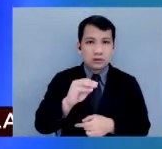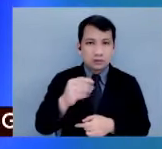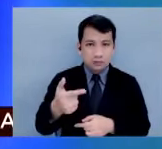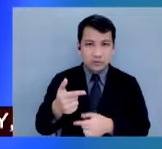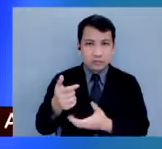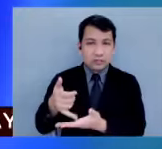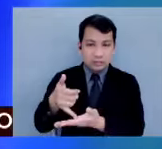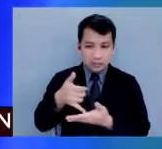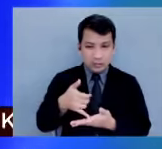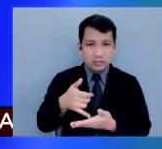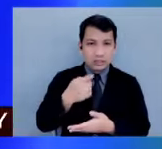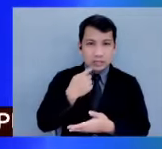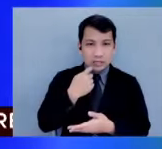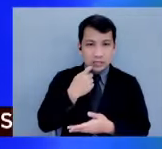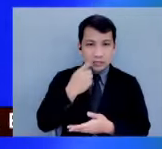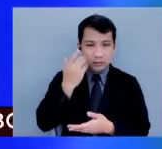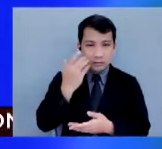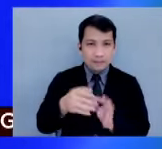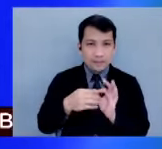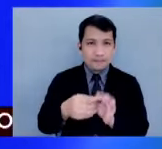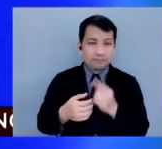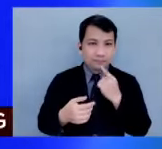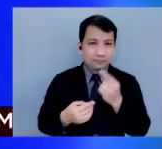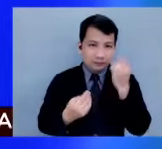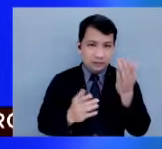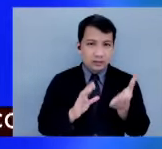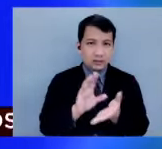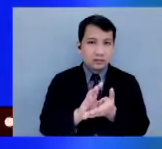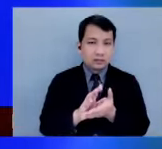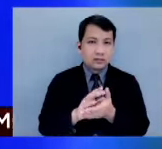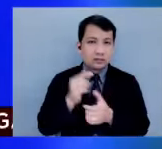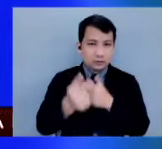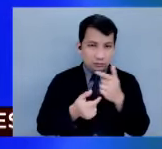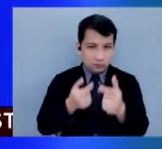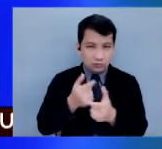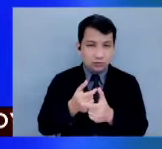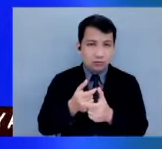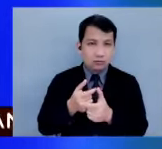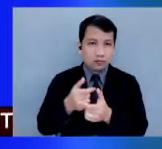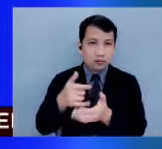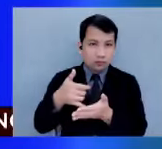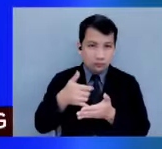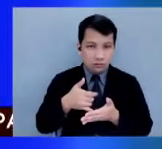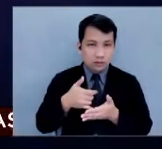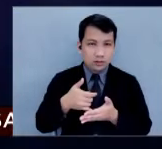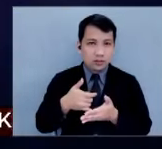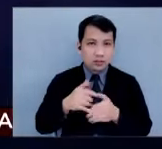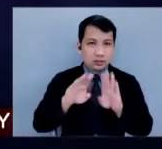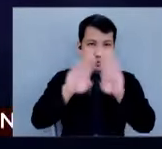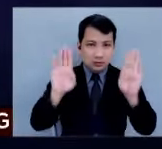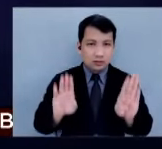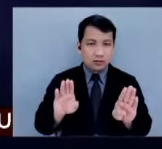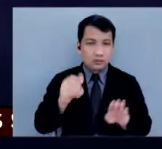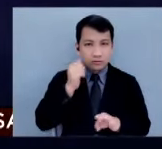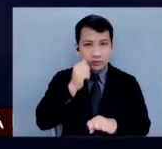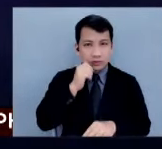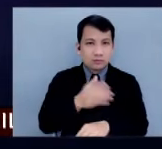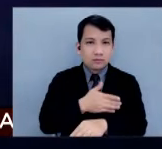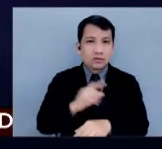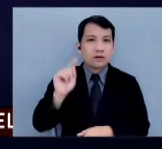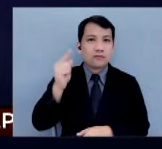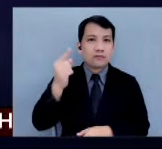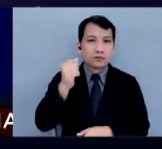ni popstar royalty Sara Geronimo ang kanyang Global Force Award sa Billboard's Women in Music. Siya ang kauna-unahang